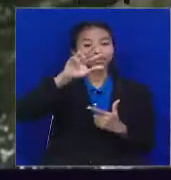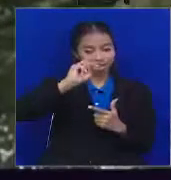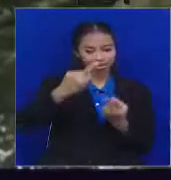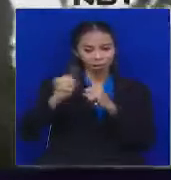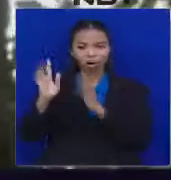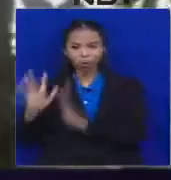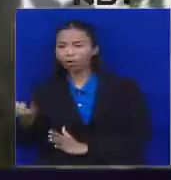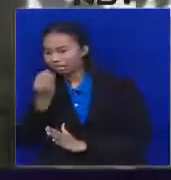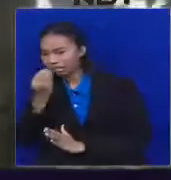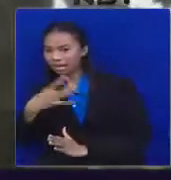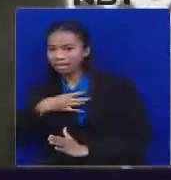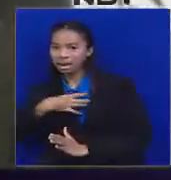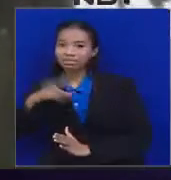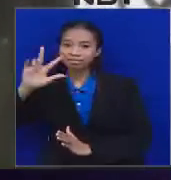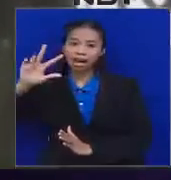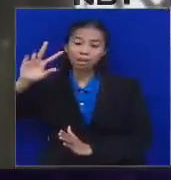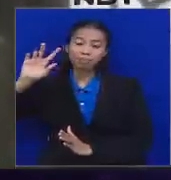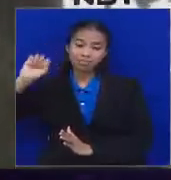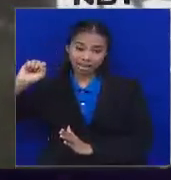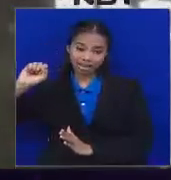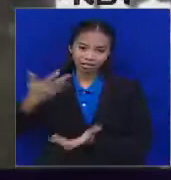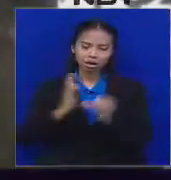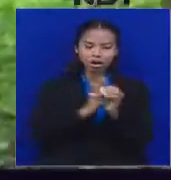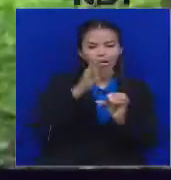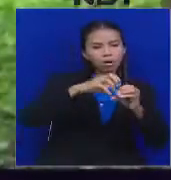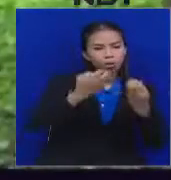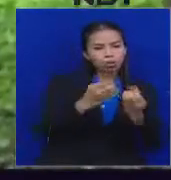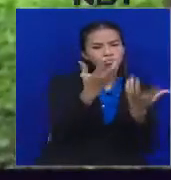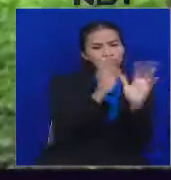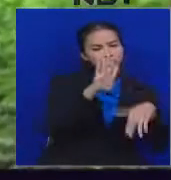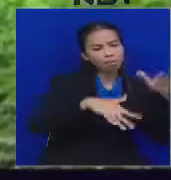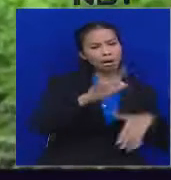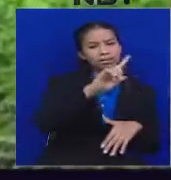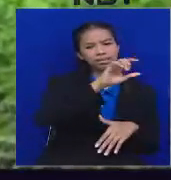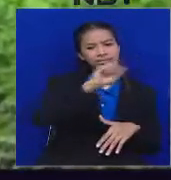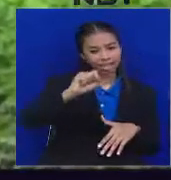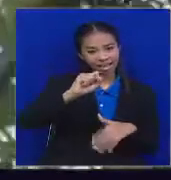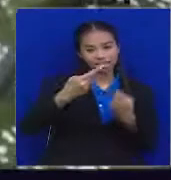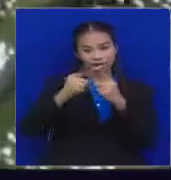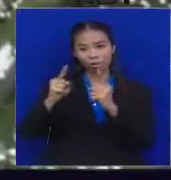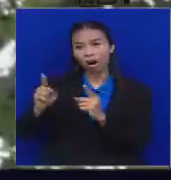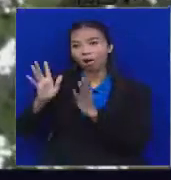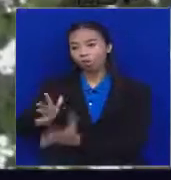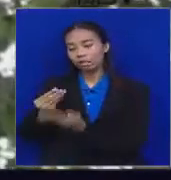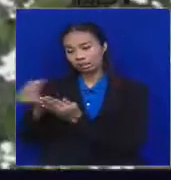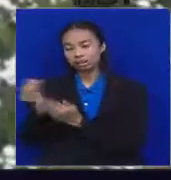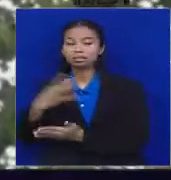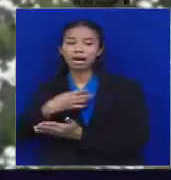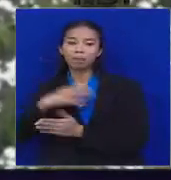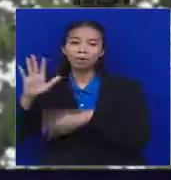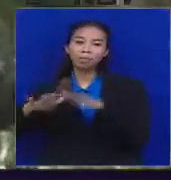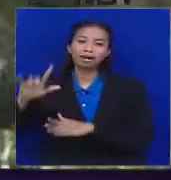สูงถึง 390,000 ตันมังคุดประเมินผลผลิตจะมีประมาณ 100,000 ตันเศษแต่ว่ามีความต้องการถึ